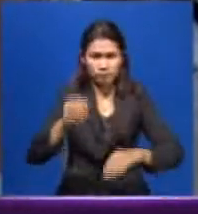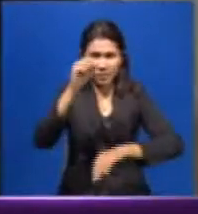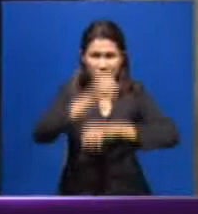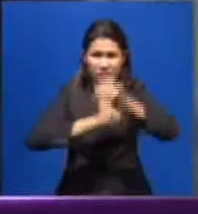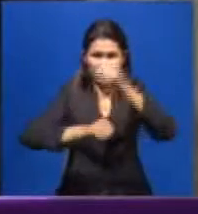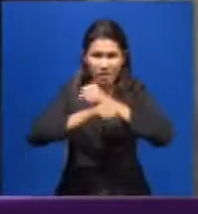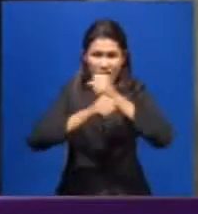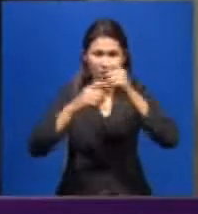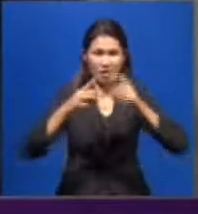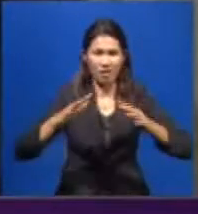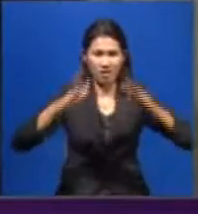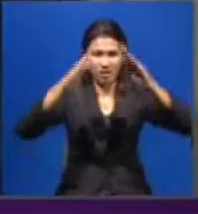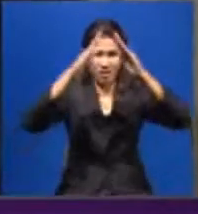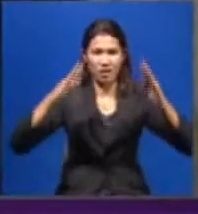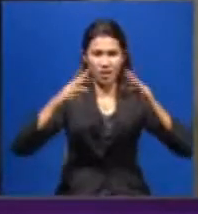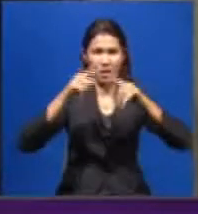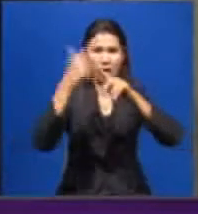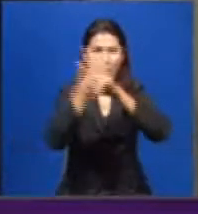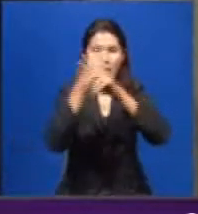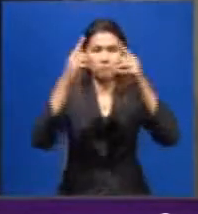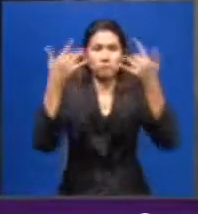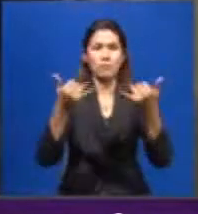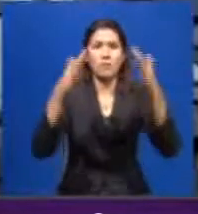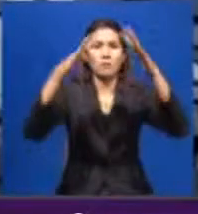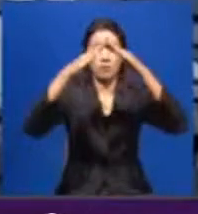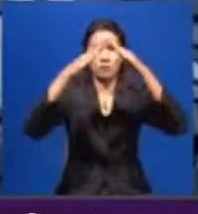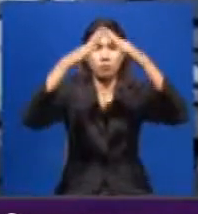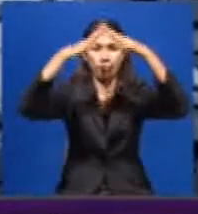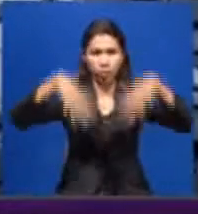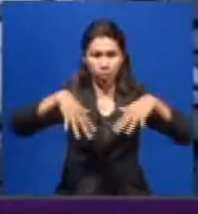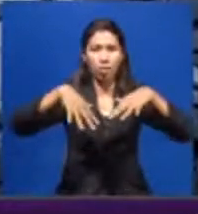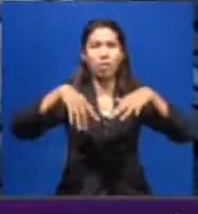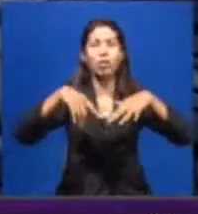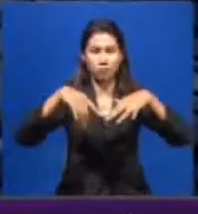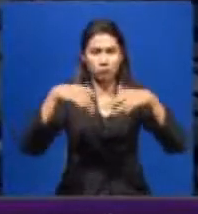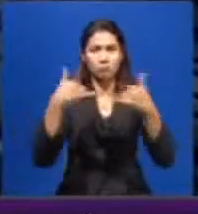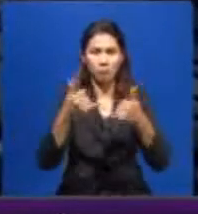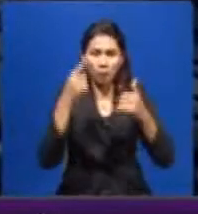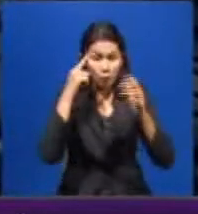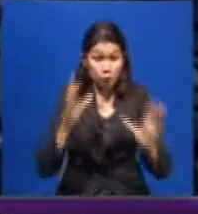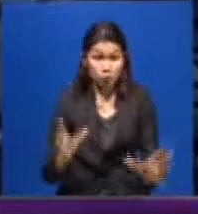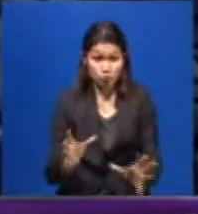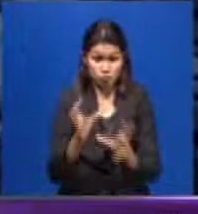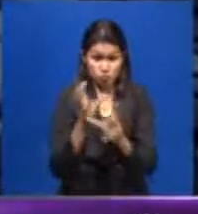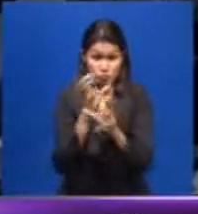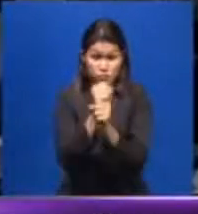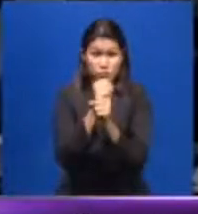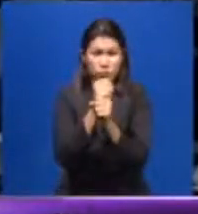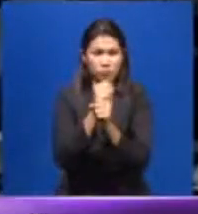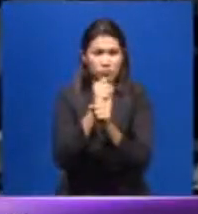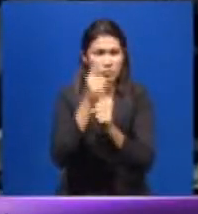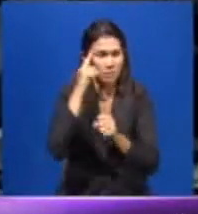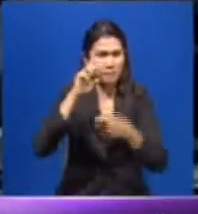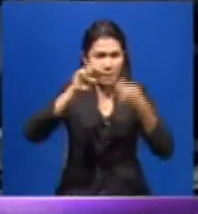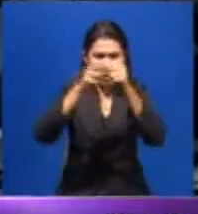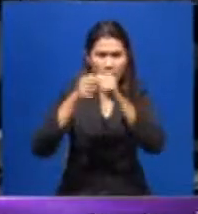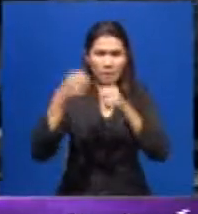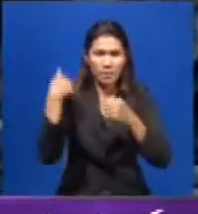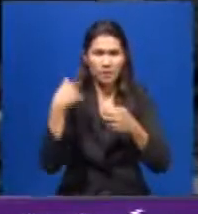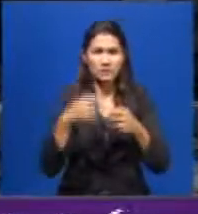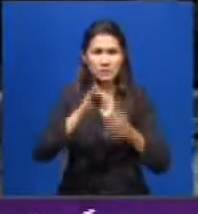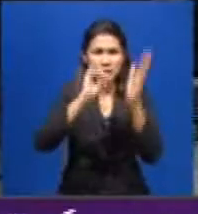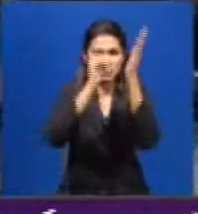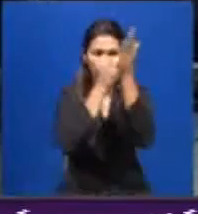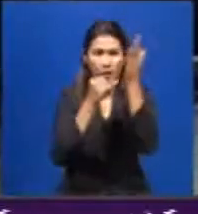เหล็กหลังคามุงกระเบื้องพังถล่มลงมาเสียหายทั้งหลังสรุปความเสียหายเบื้องต้นมี 5จังหวัด 12อำเภอ